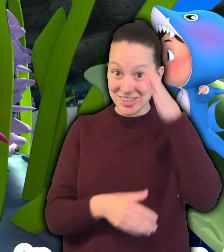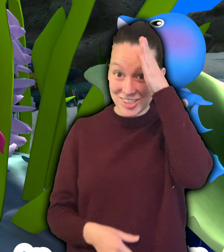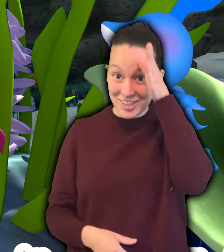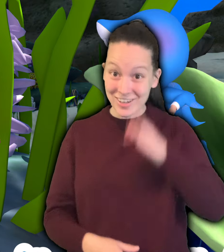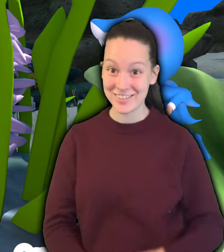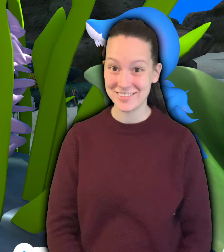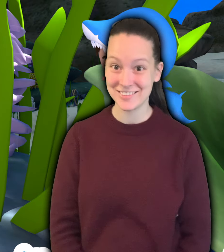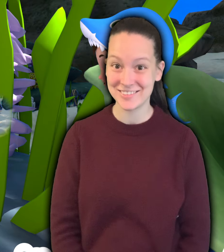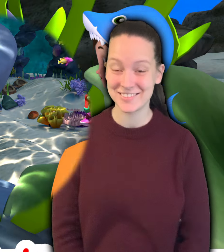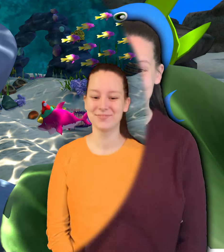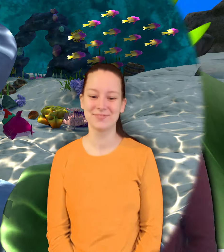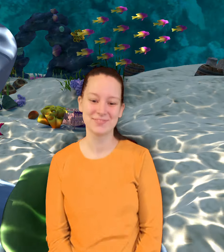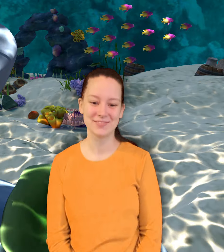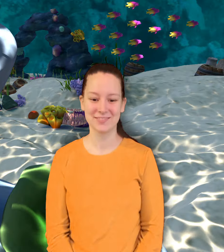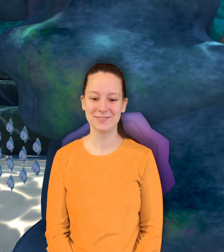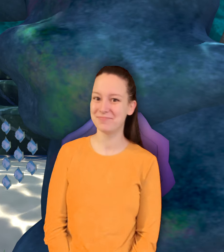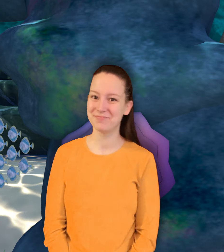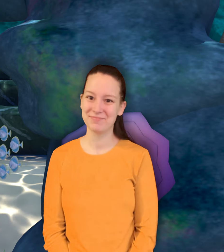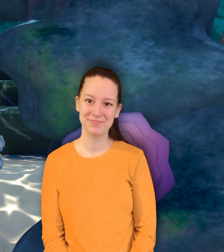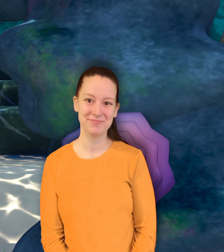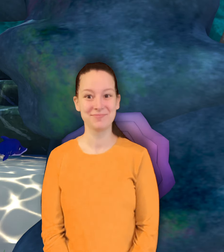たちび